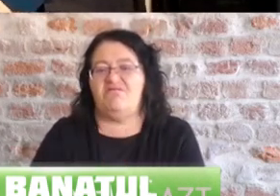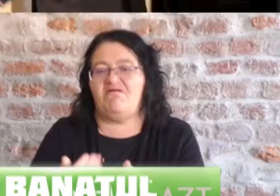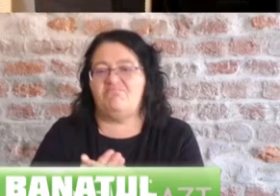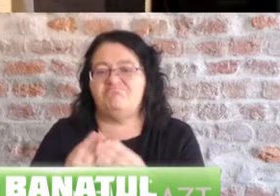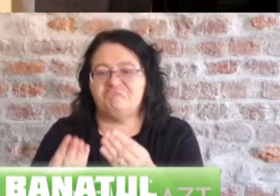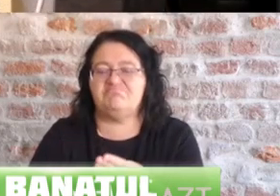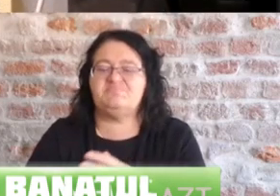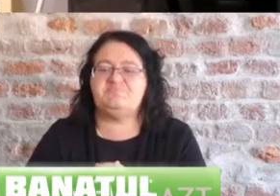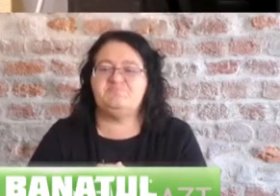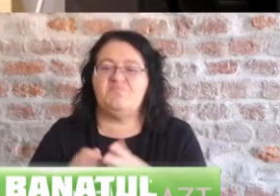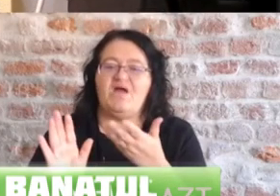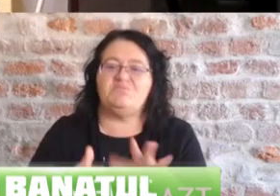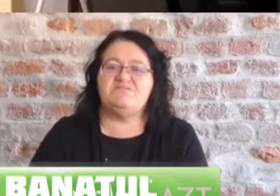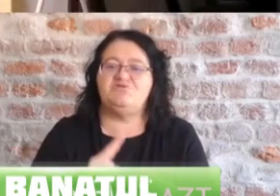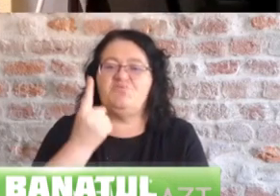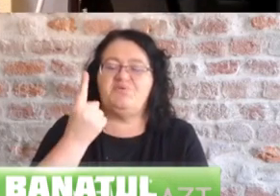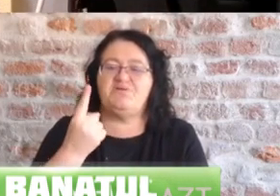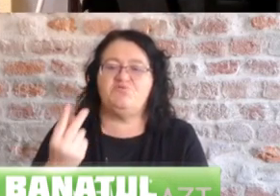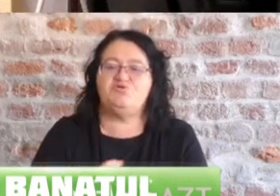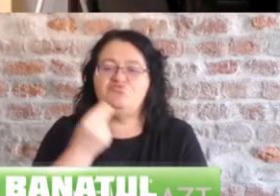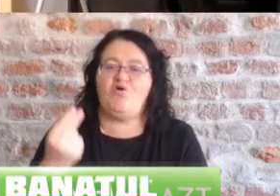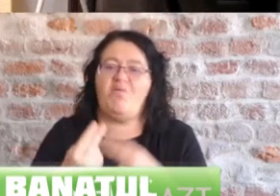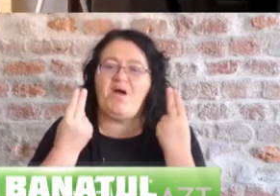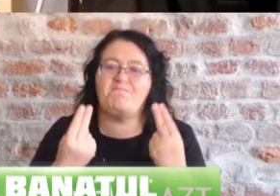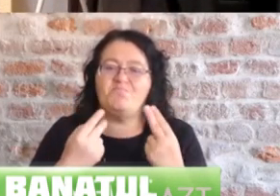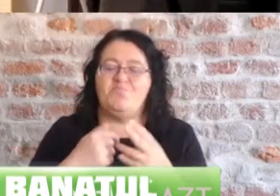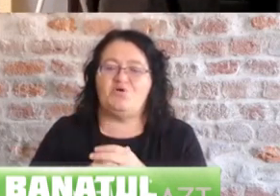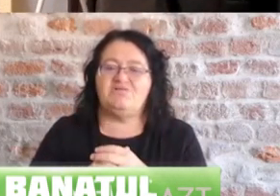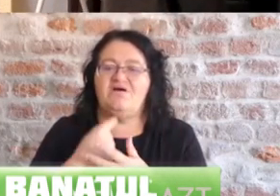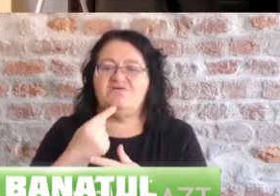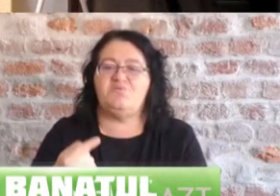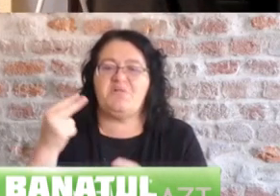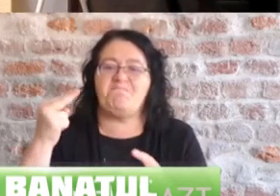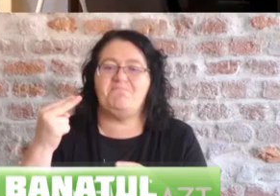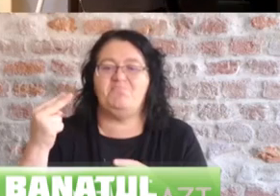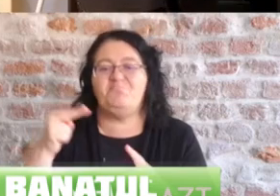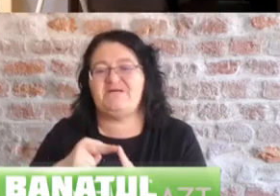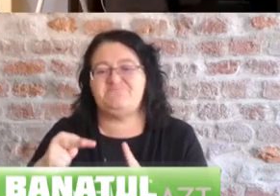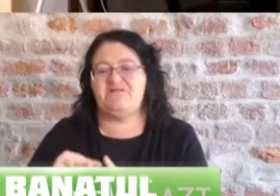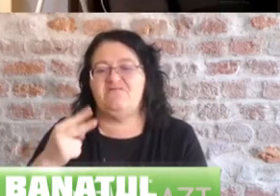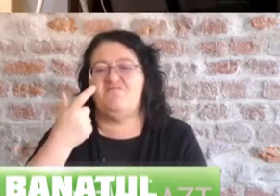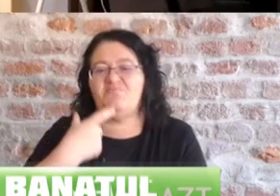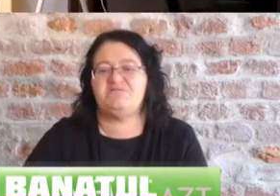transmise. Am să încerc cu primul și cel mai important, aș spune eu așa, din perspectiva